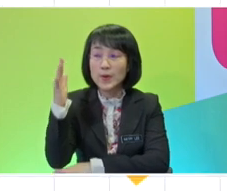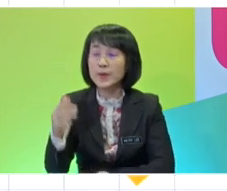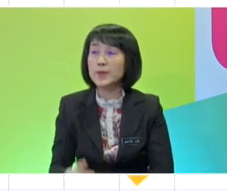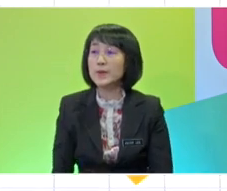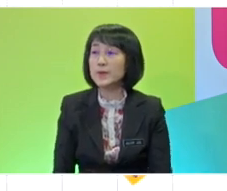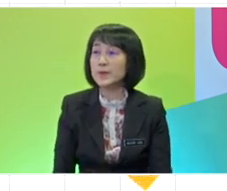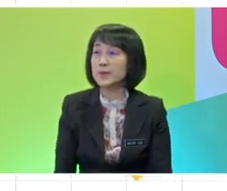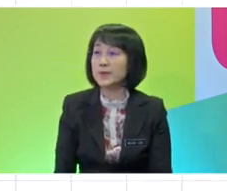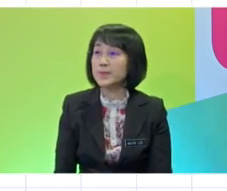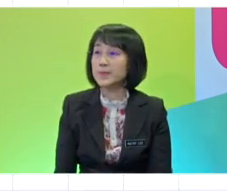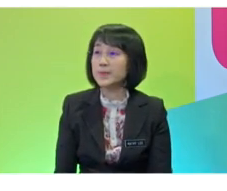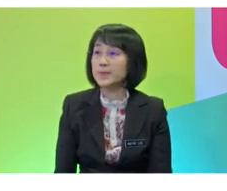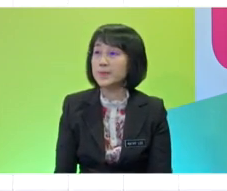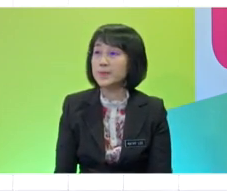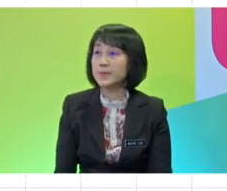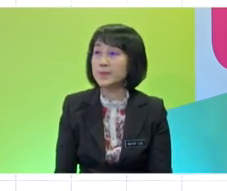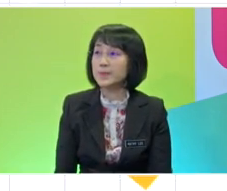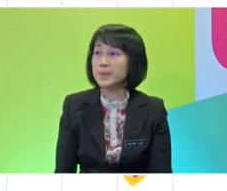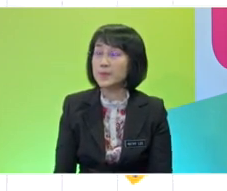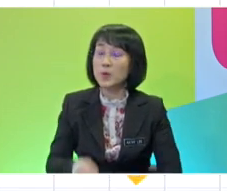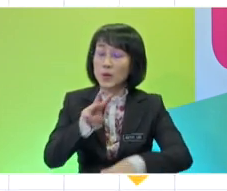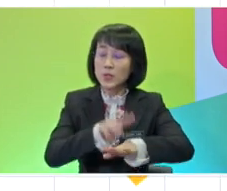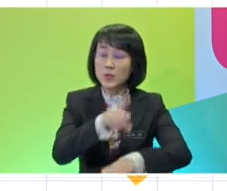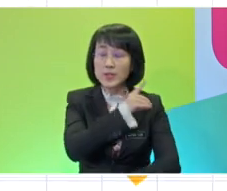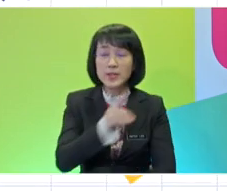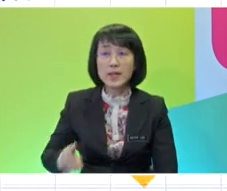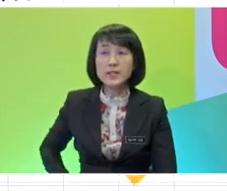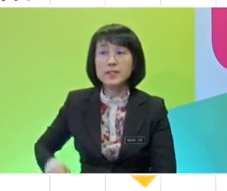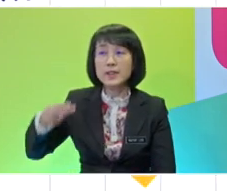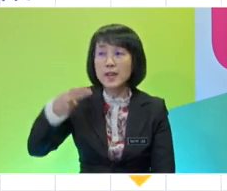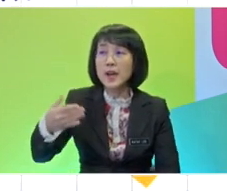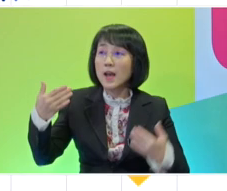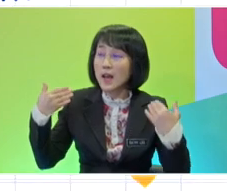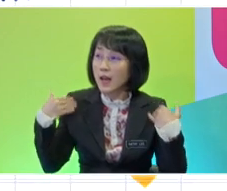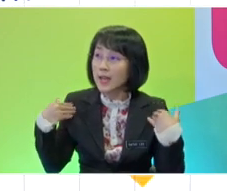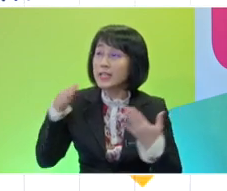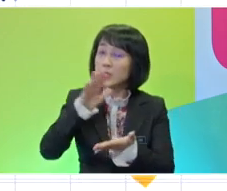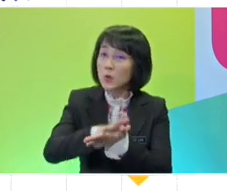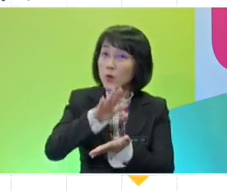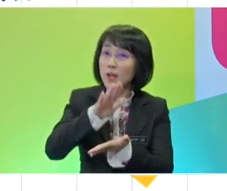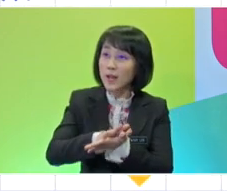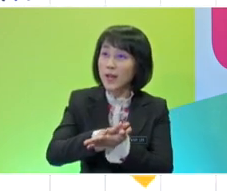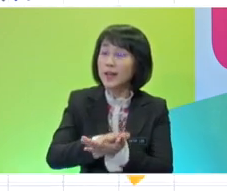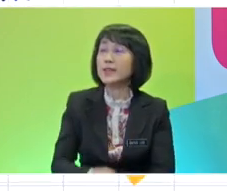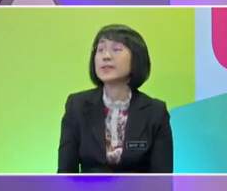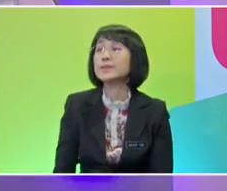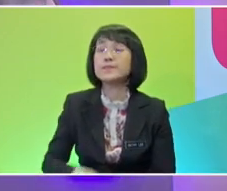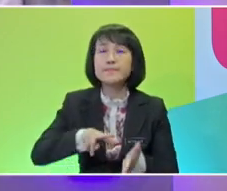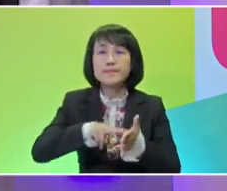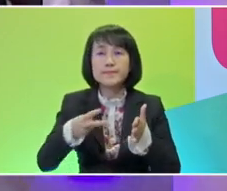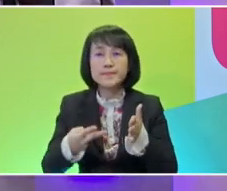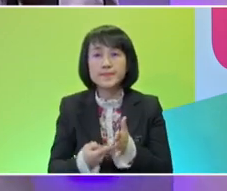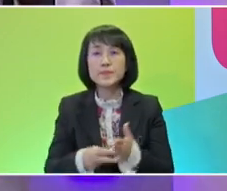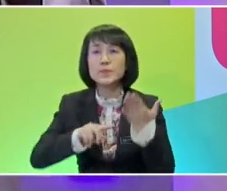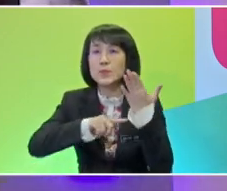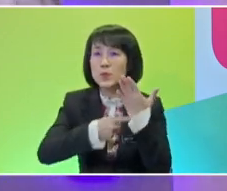nampak maksudnya waktu dinasti Handa di telah ada sekolah nah di sekolah maksudnya telah